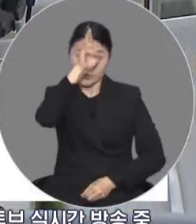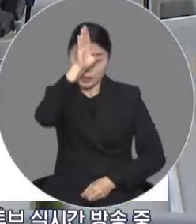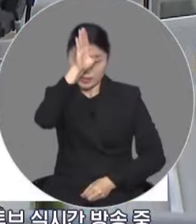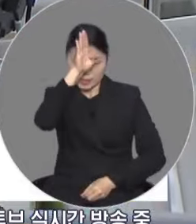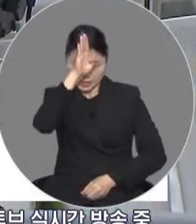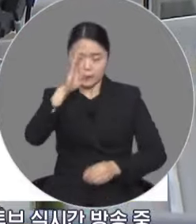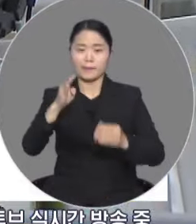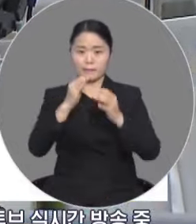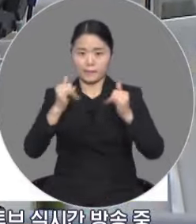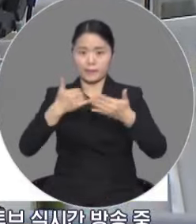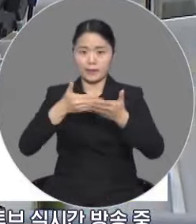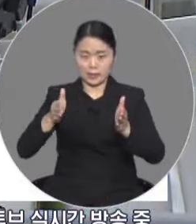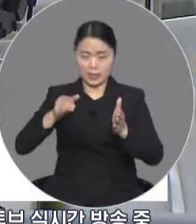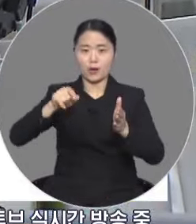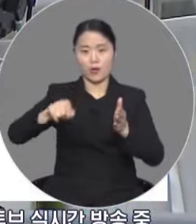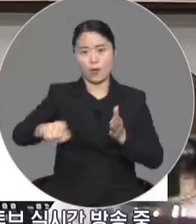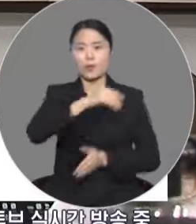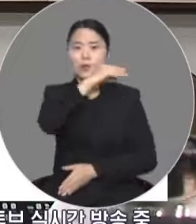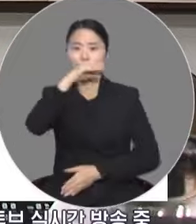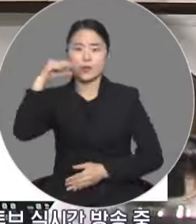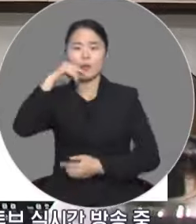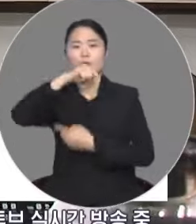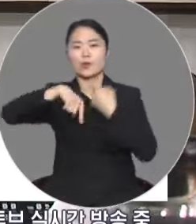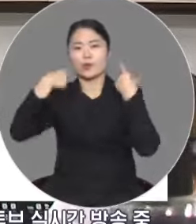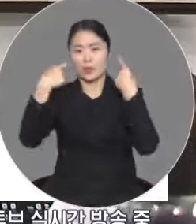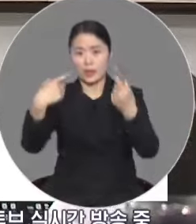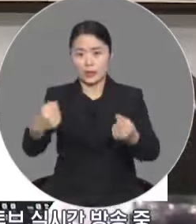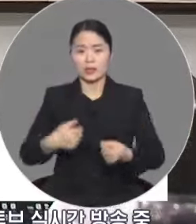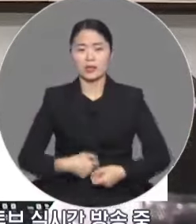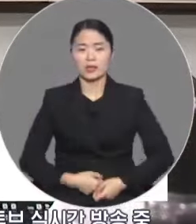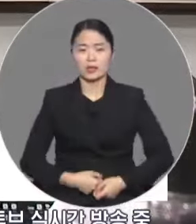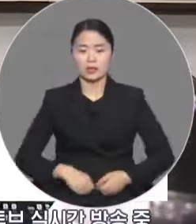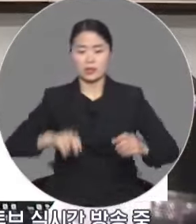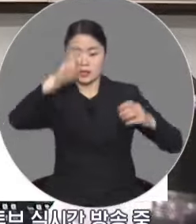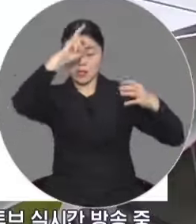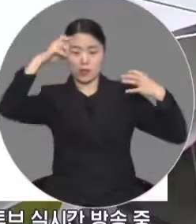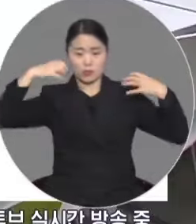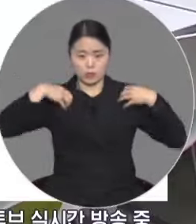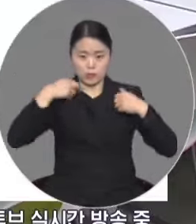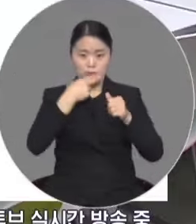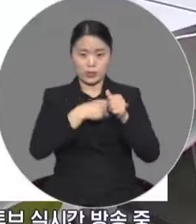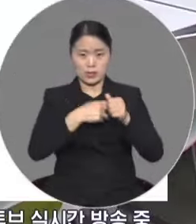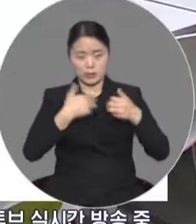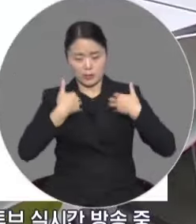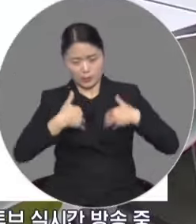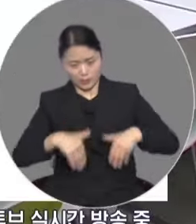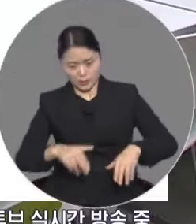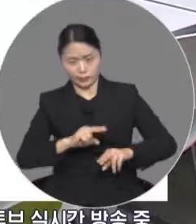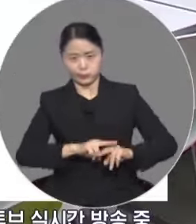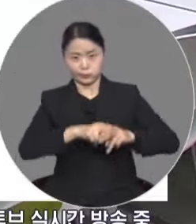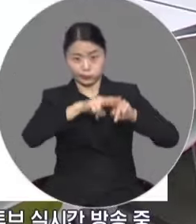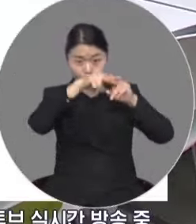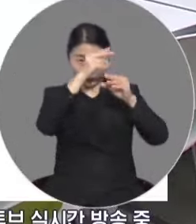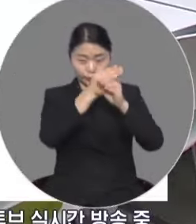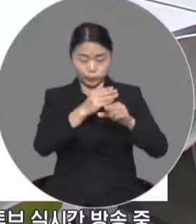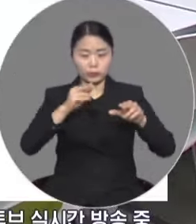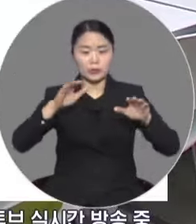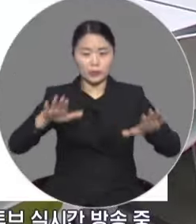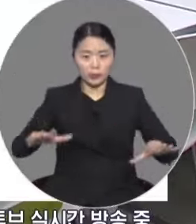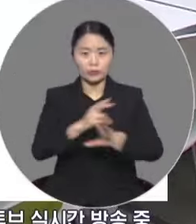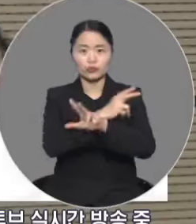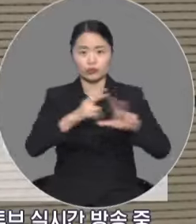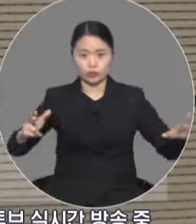운영되고 있는 상황입니다. 정부는 의료진의 피로 누적 등을 이유로 이번 주가 진료 공백의 분수령이 될 것으로